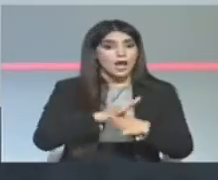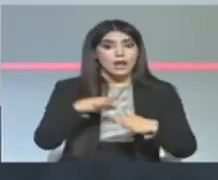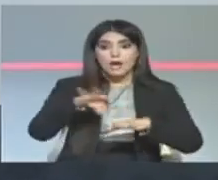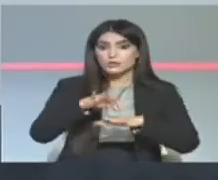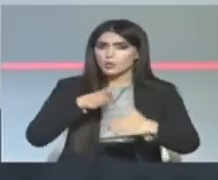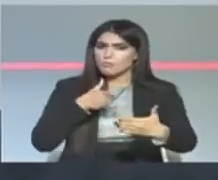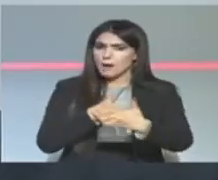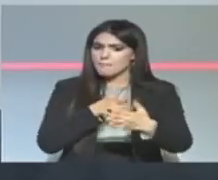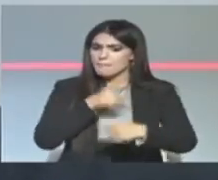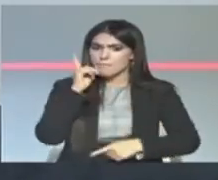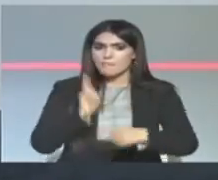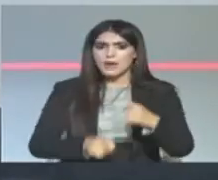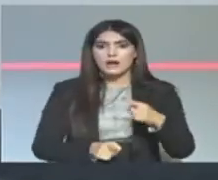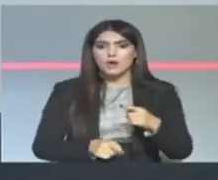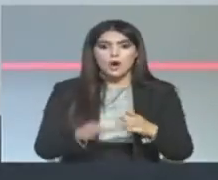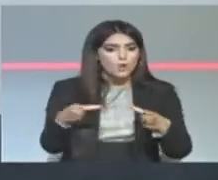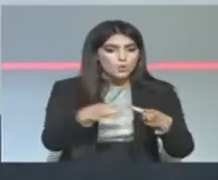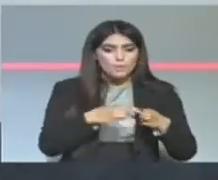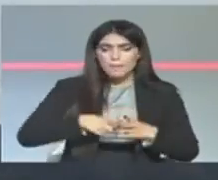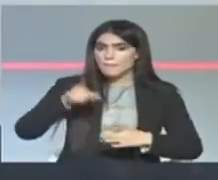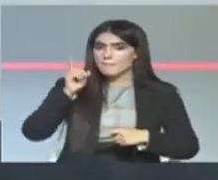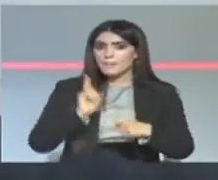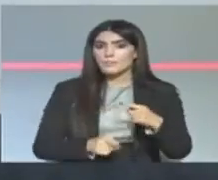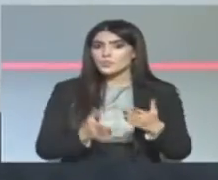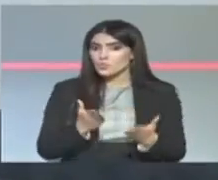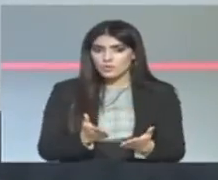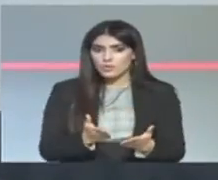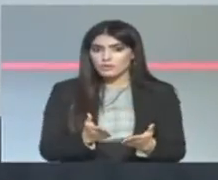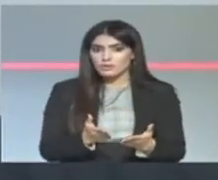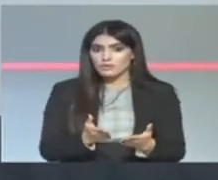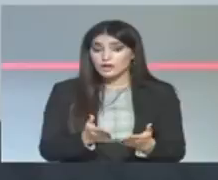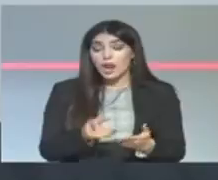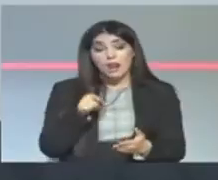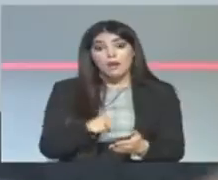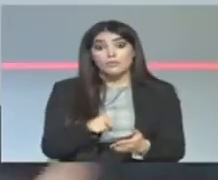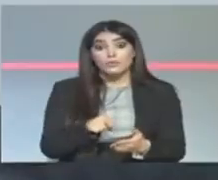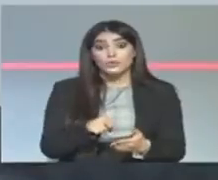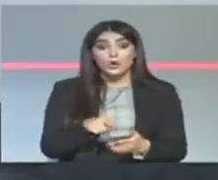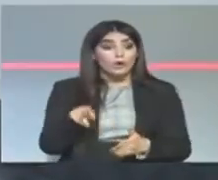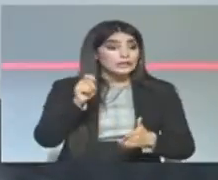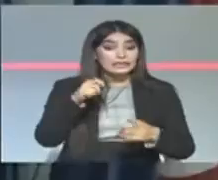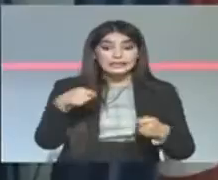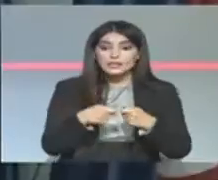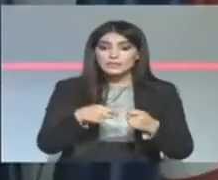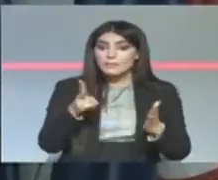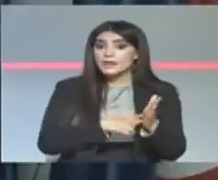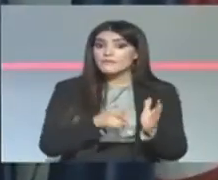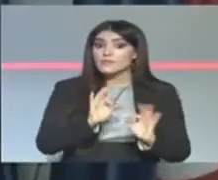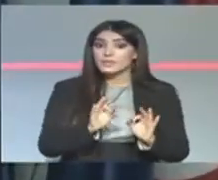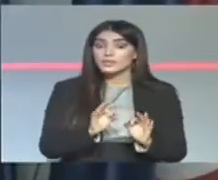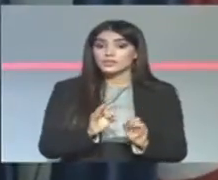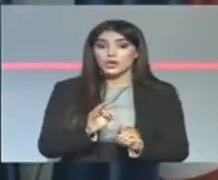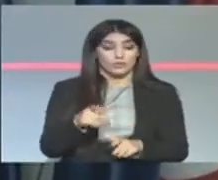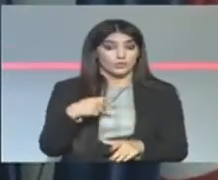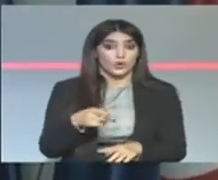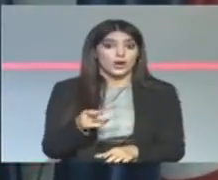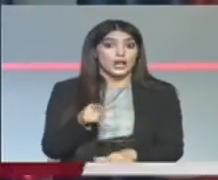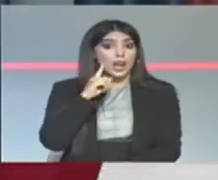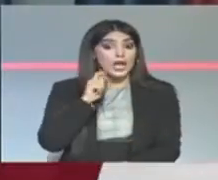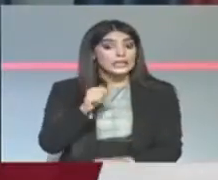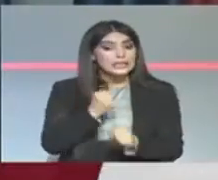ممنوع تجمعاتها وموضوع حرص على تكثيف